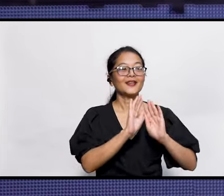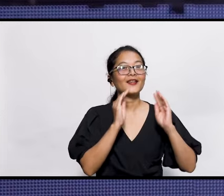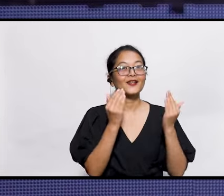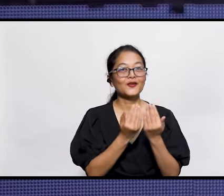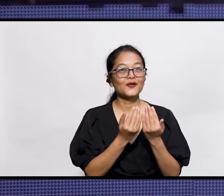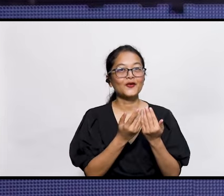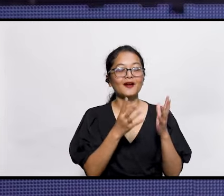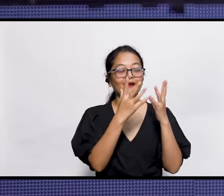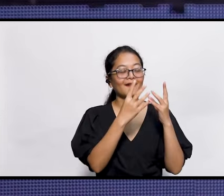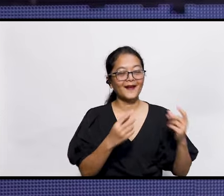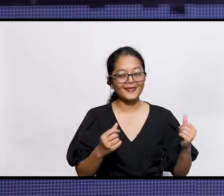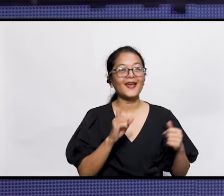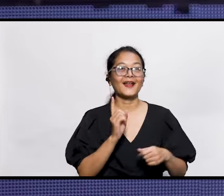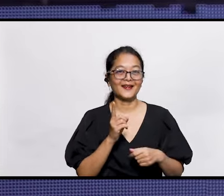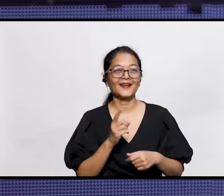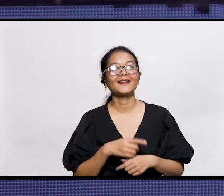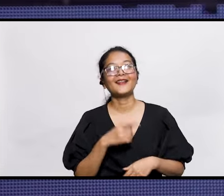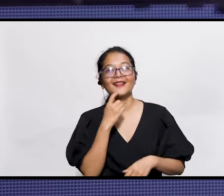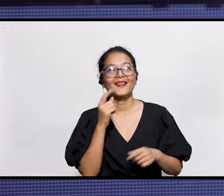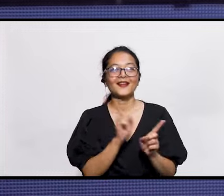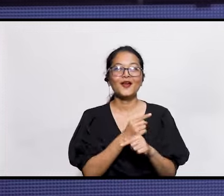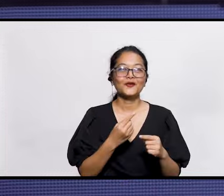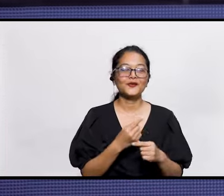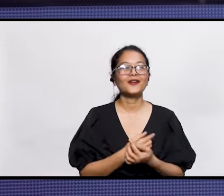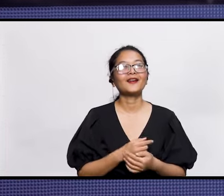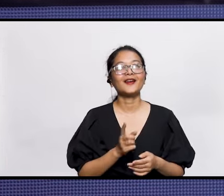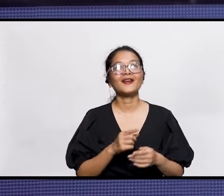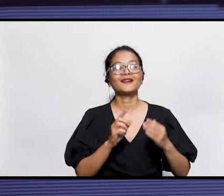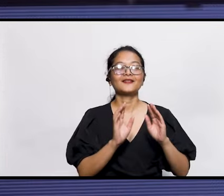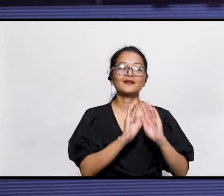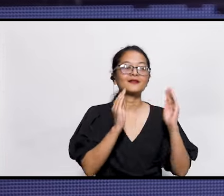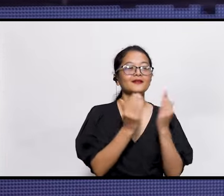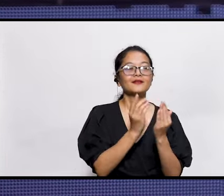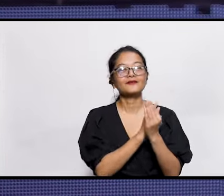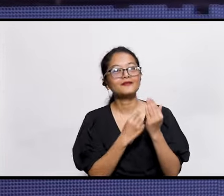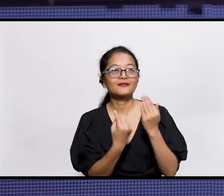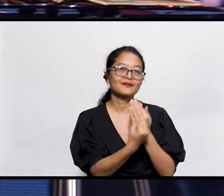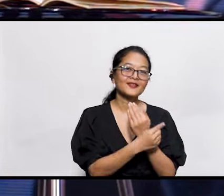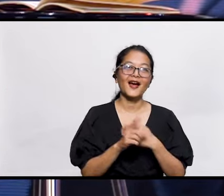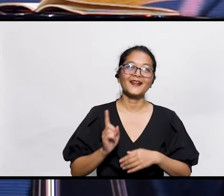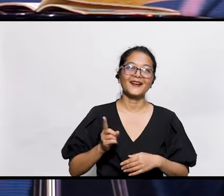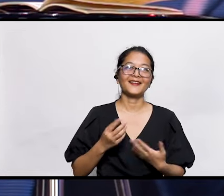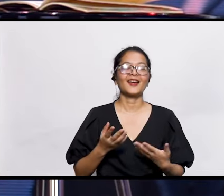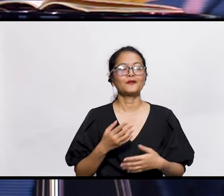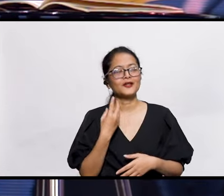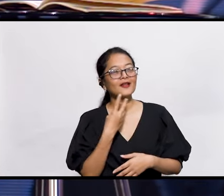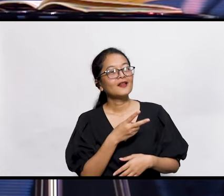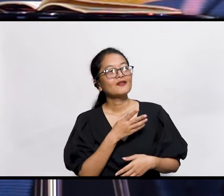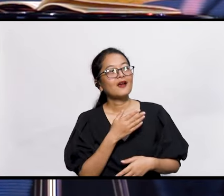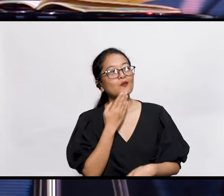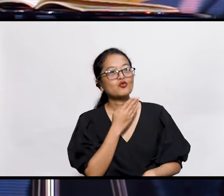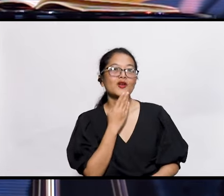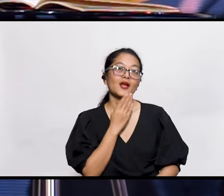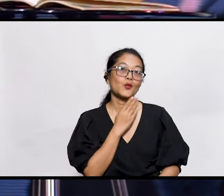itu ya tujuh eh 1 hari putar selesai ringan sih